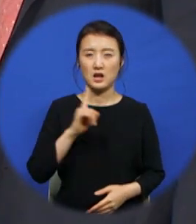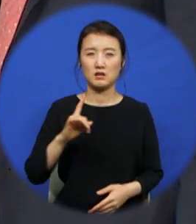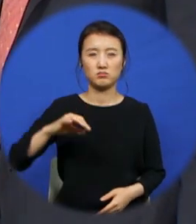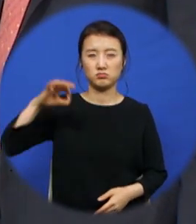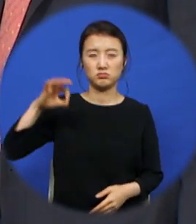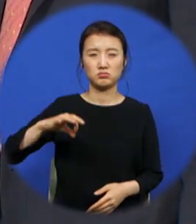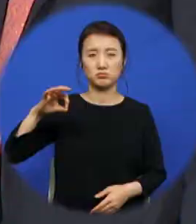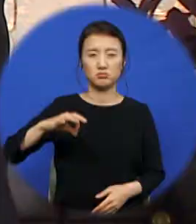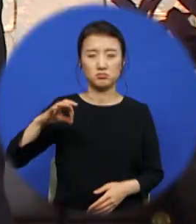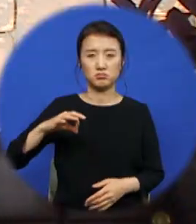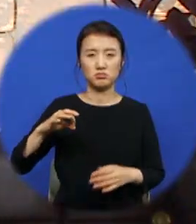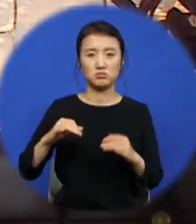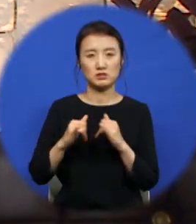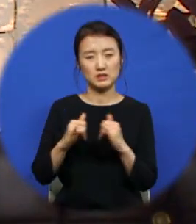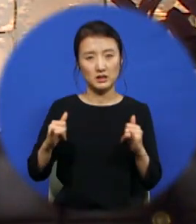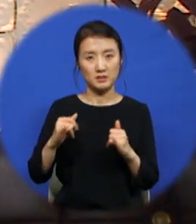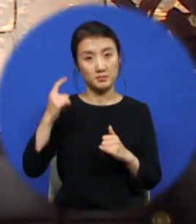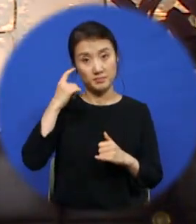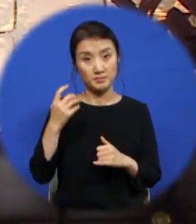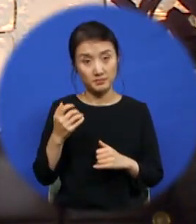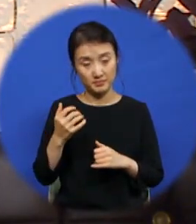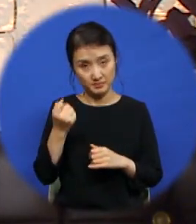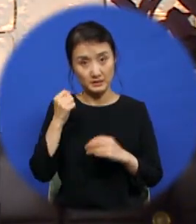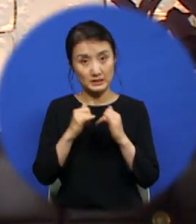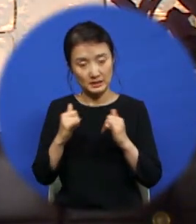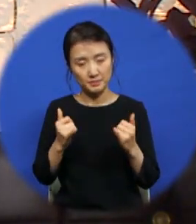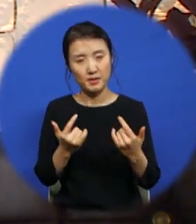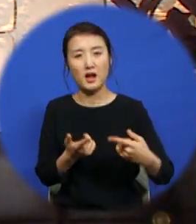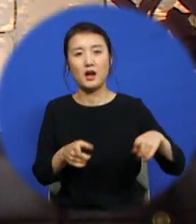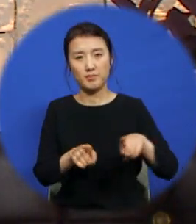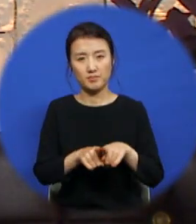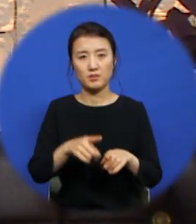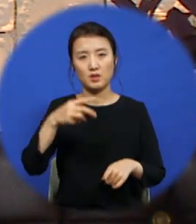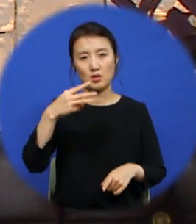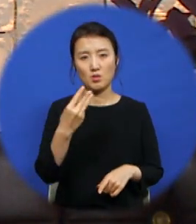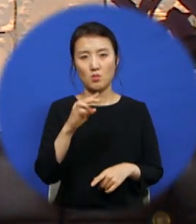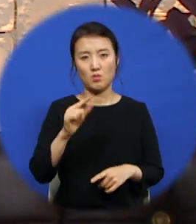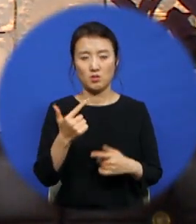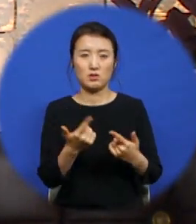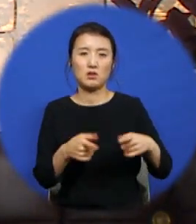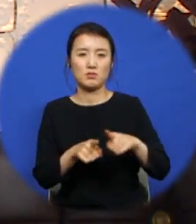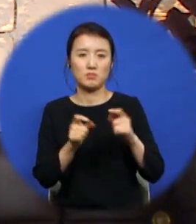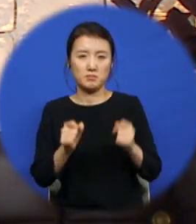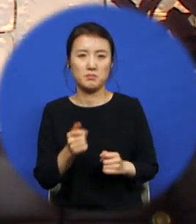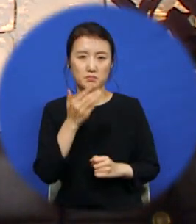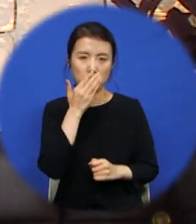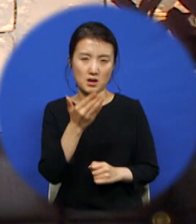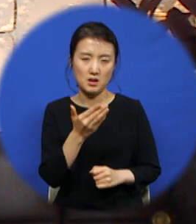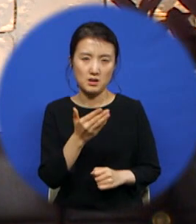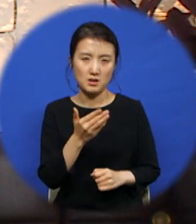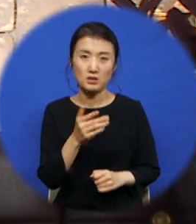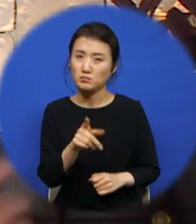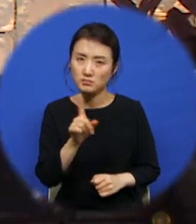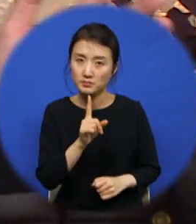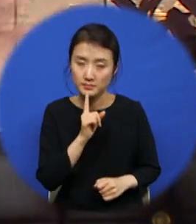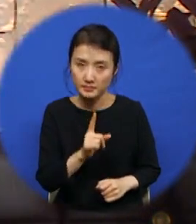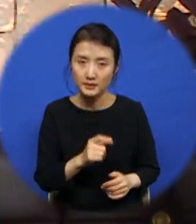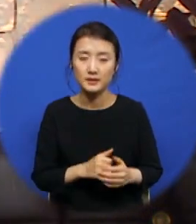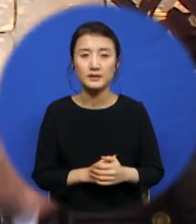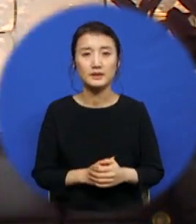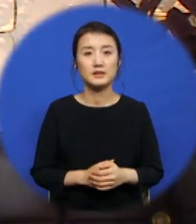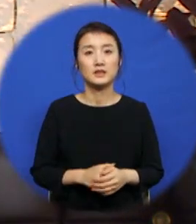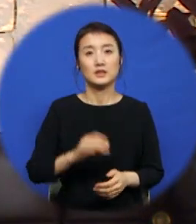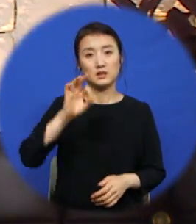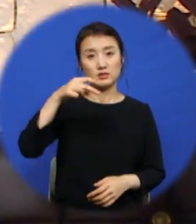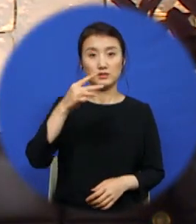함께 한다 여러분 성경은 그냥 인간을 먼지로 보지 않습니까 유대인도 마찬가지입니다 자기가 별